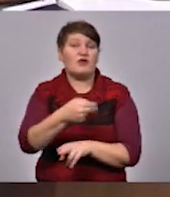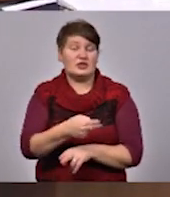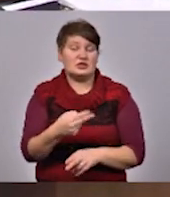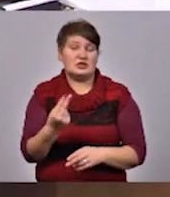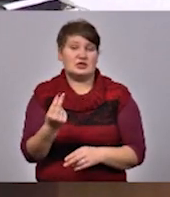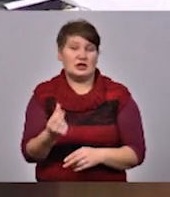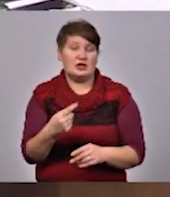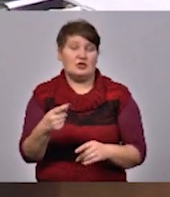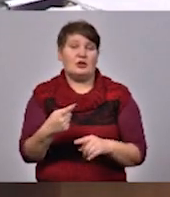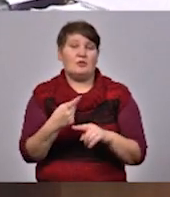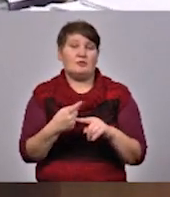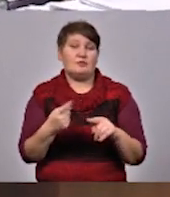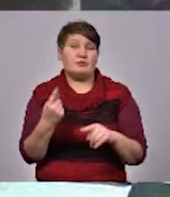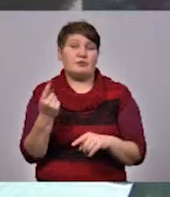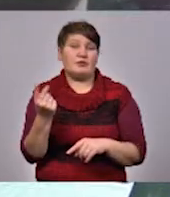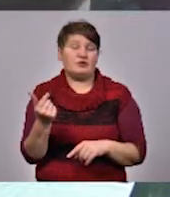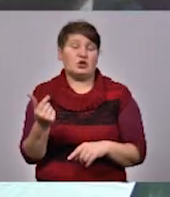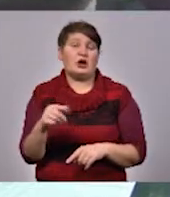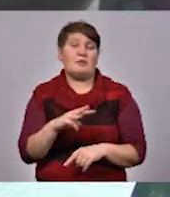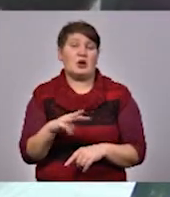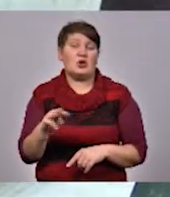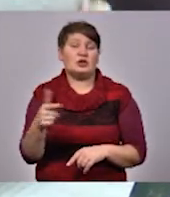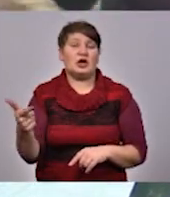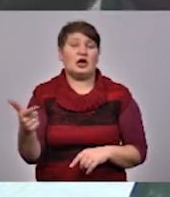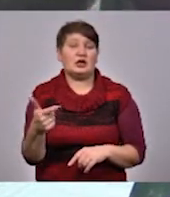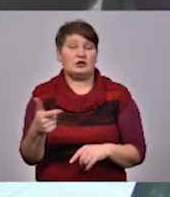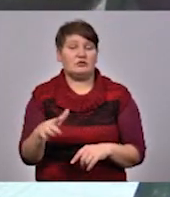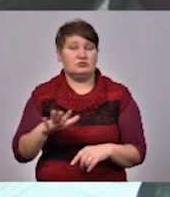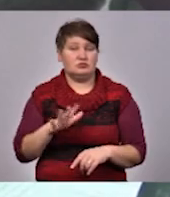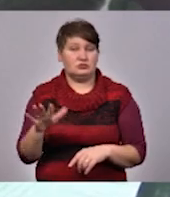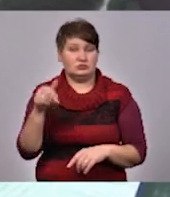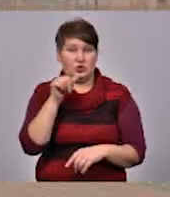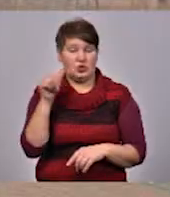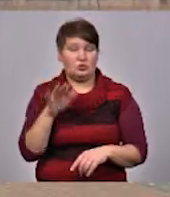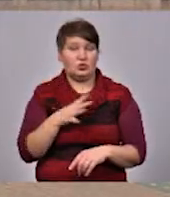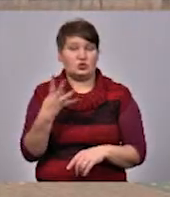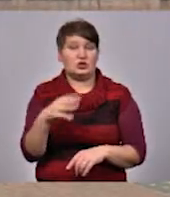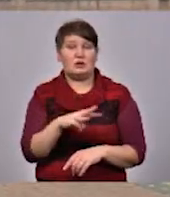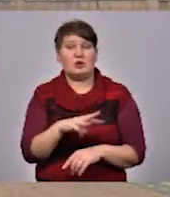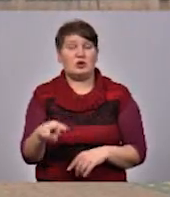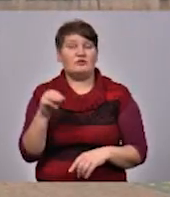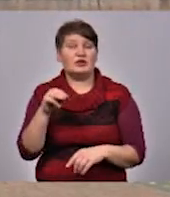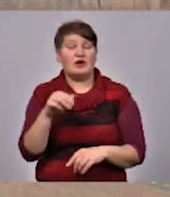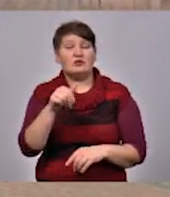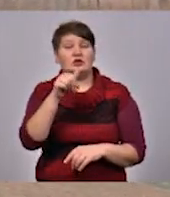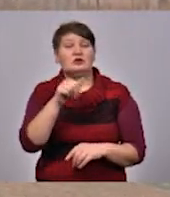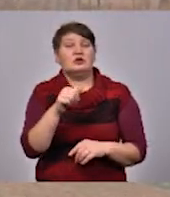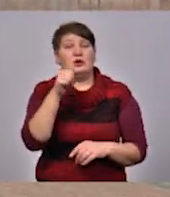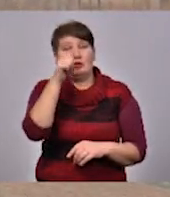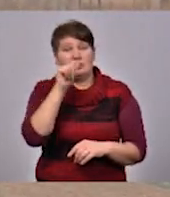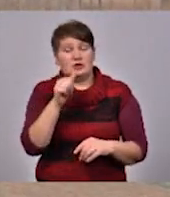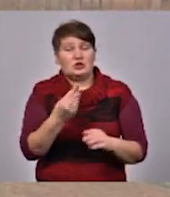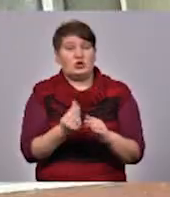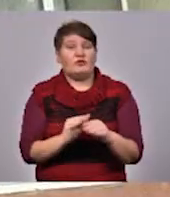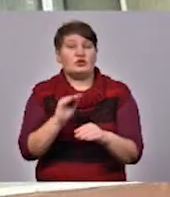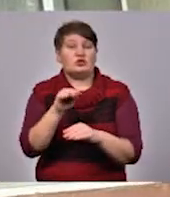– 1,5 мільйона гривень. Минулого року ця цифра становила понад 4 мільйони. Травні цього року з районного бюджету дофінансували програму на 300